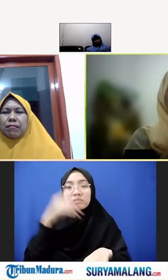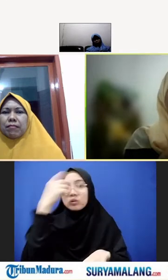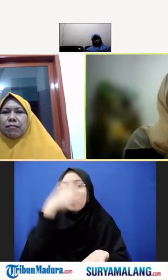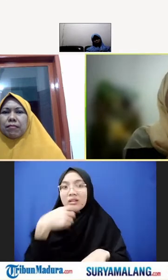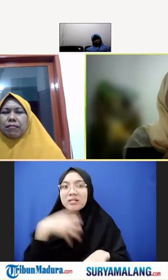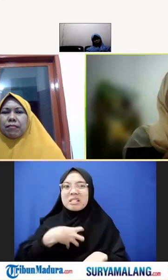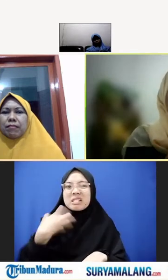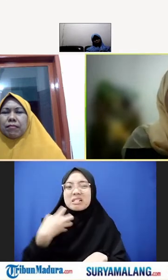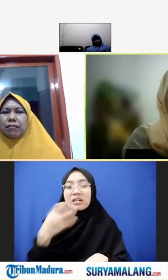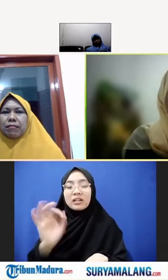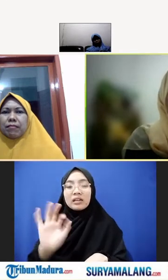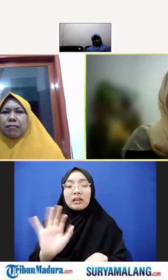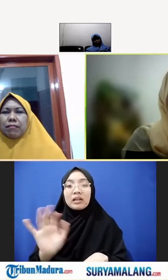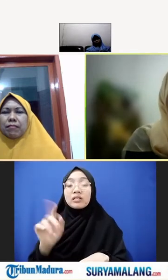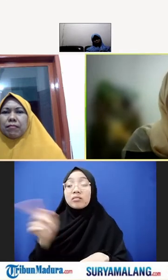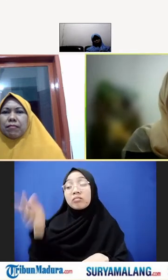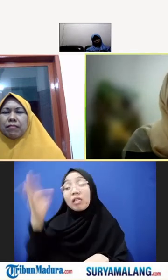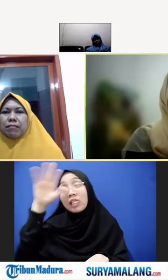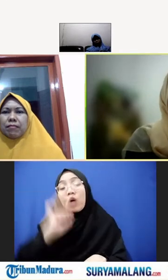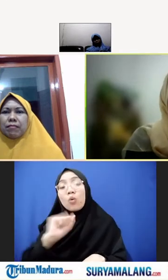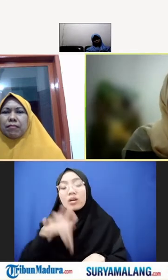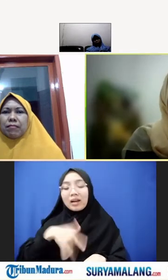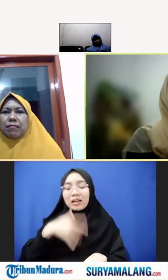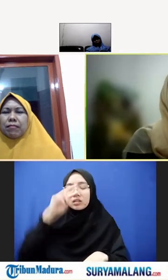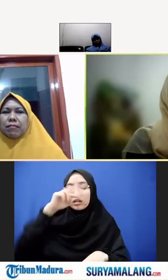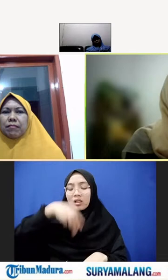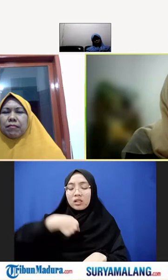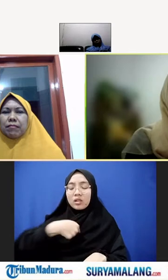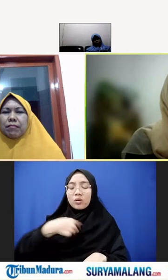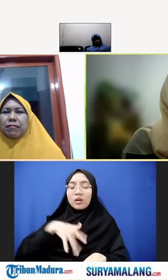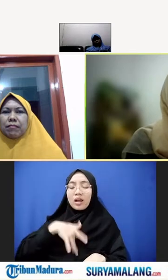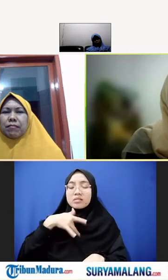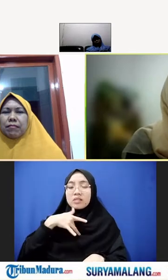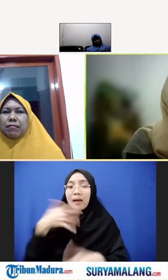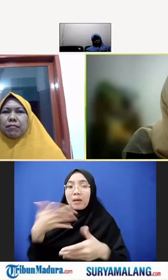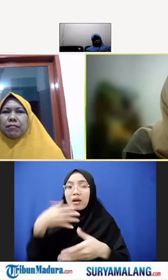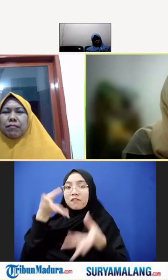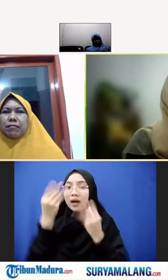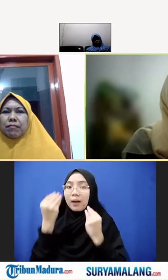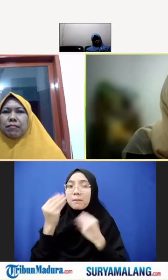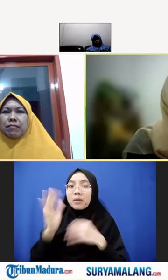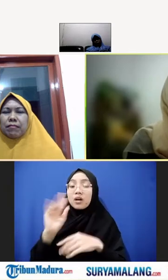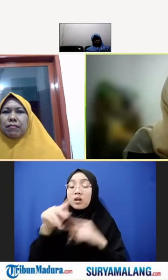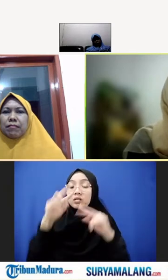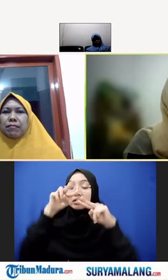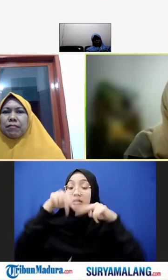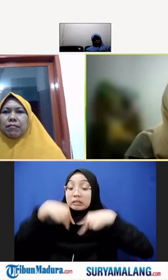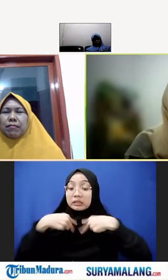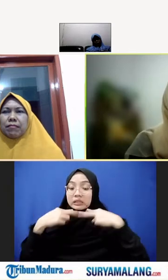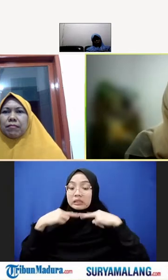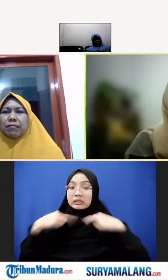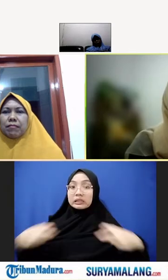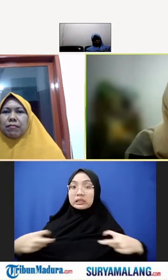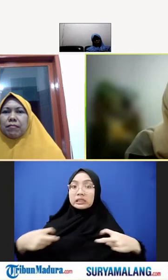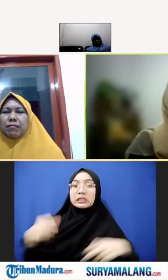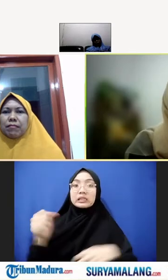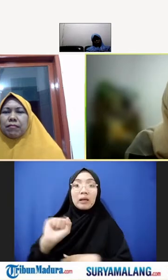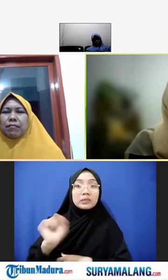Pertanyaannya, dia tahu nggak apa yang dia rasakan? Kalau dia nggak bisa identifikasi apa yang dia rasa,